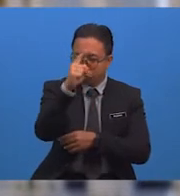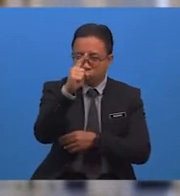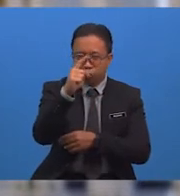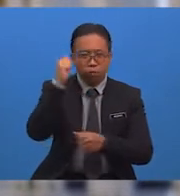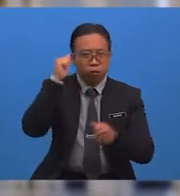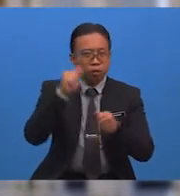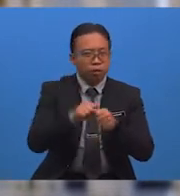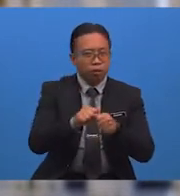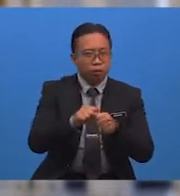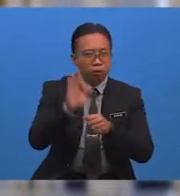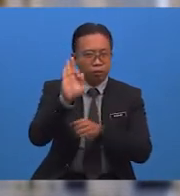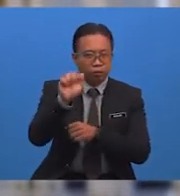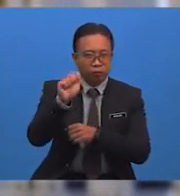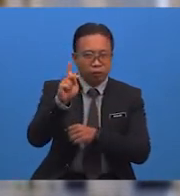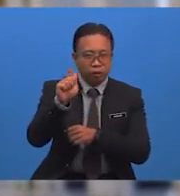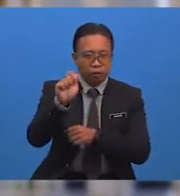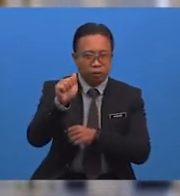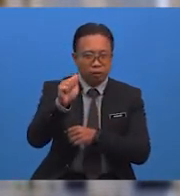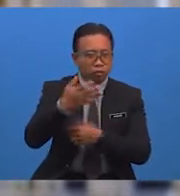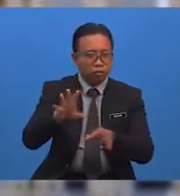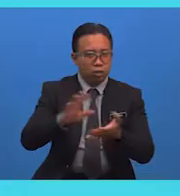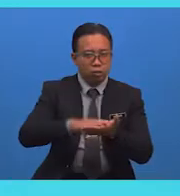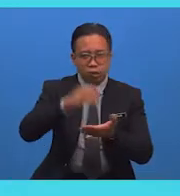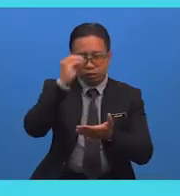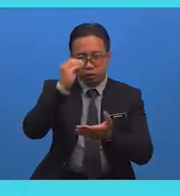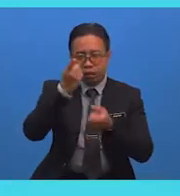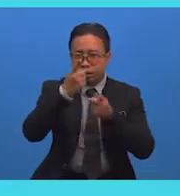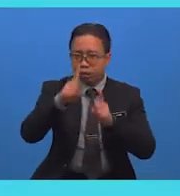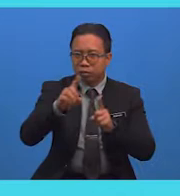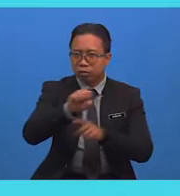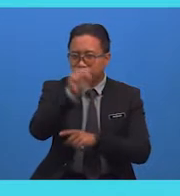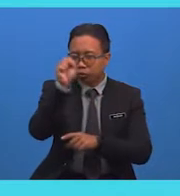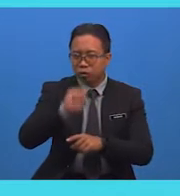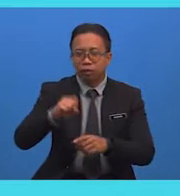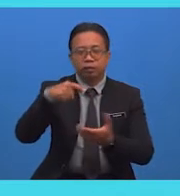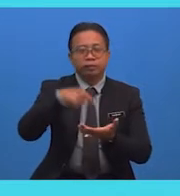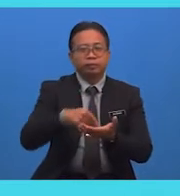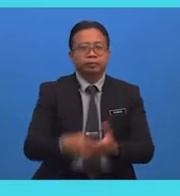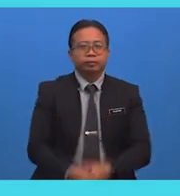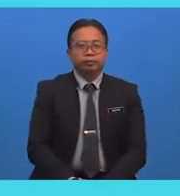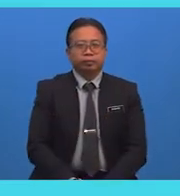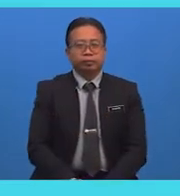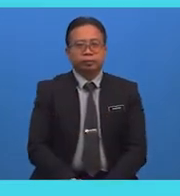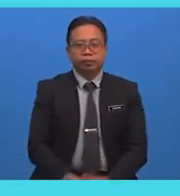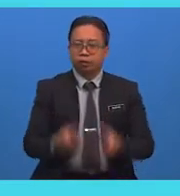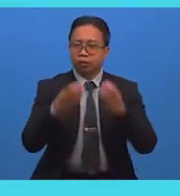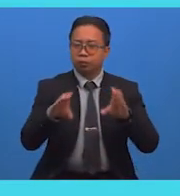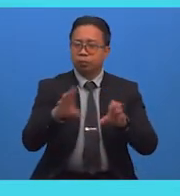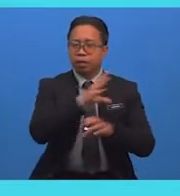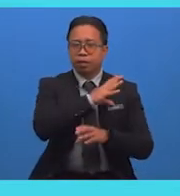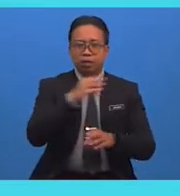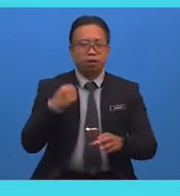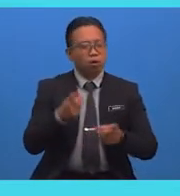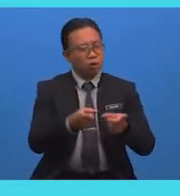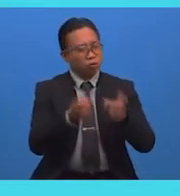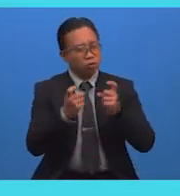lebih mengingati fakta yang dipelajari tadi. Sila jawab soalan uji minda 2 dengan cepat dan pantas